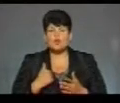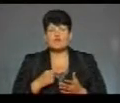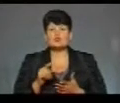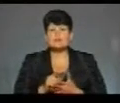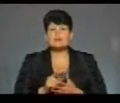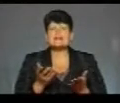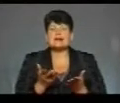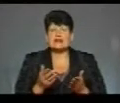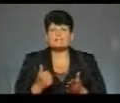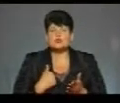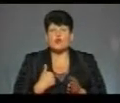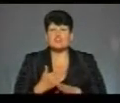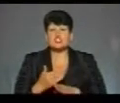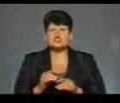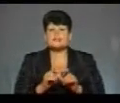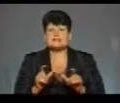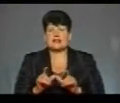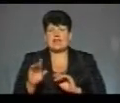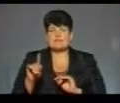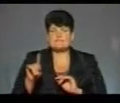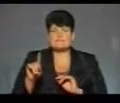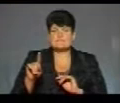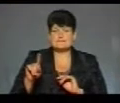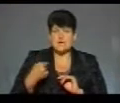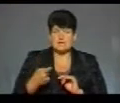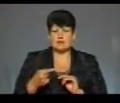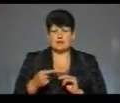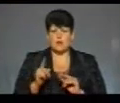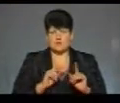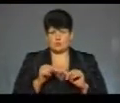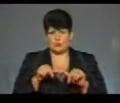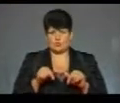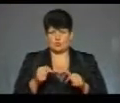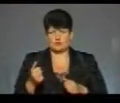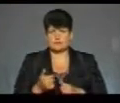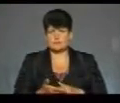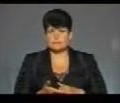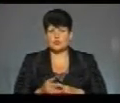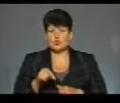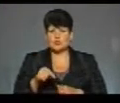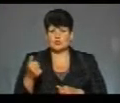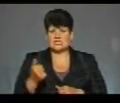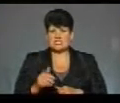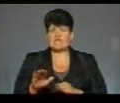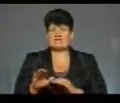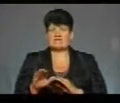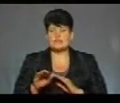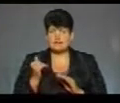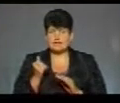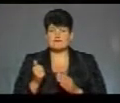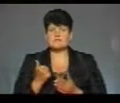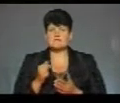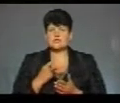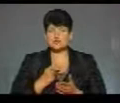військових частин викликають на збори цими днями, цього тижня і куди? Цього тижня викликають військовозобов'язаних,